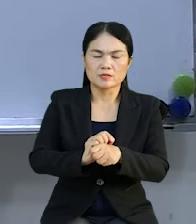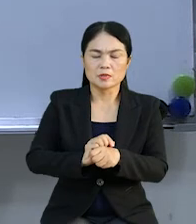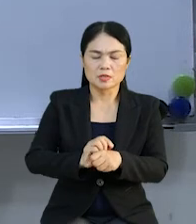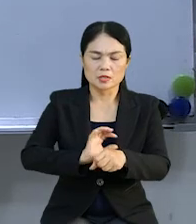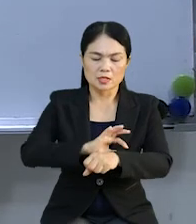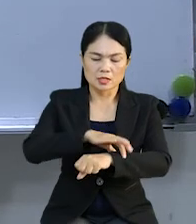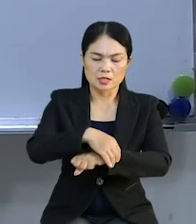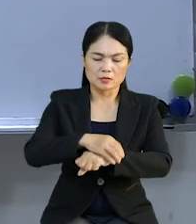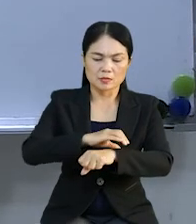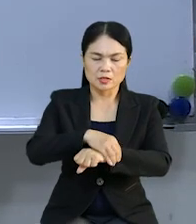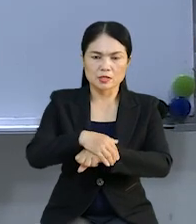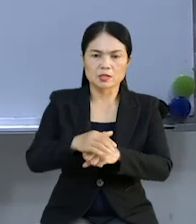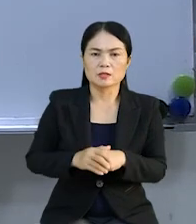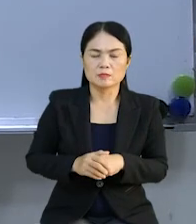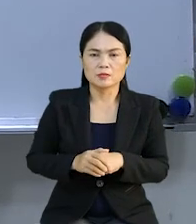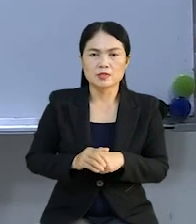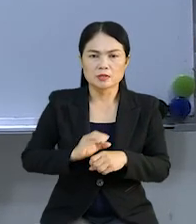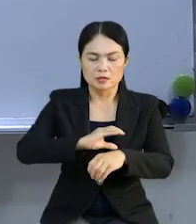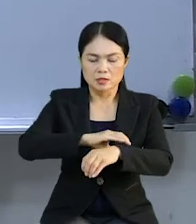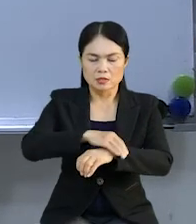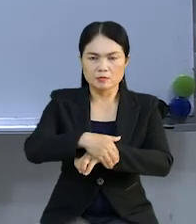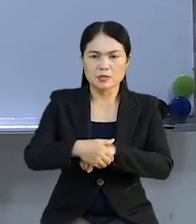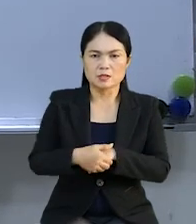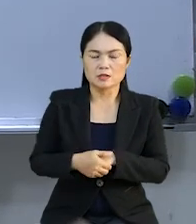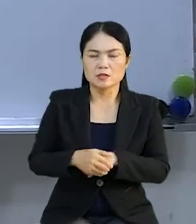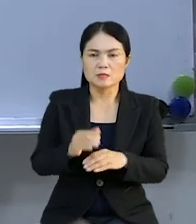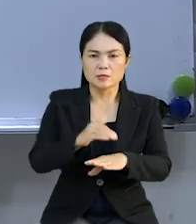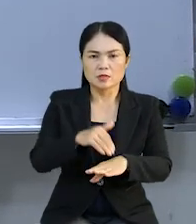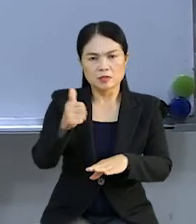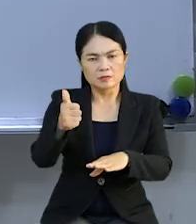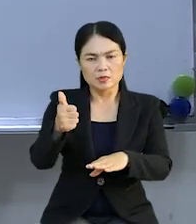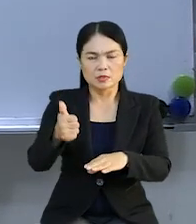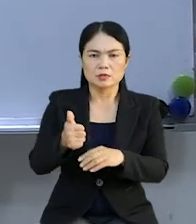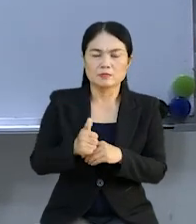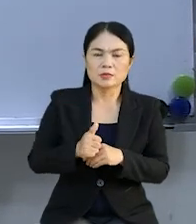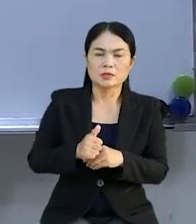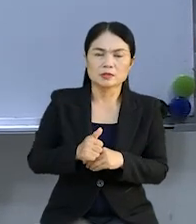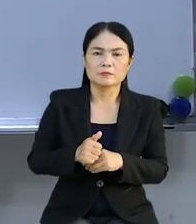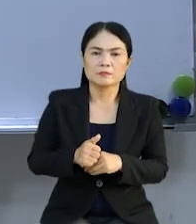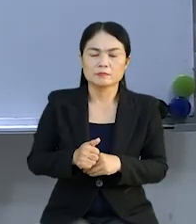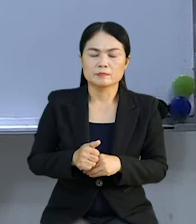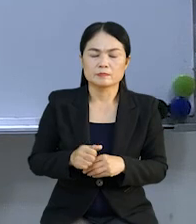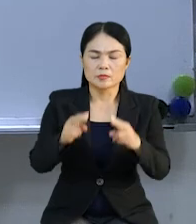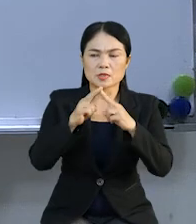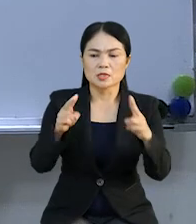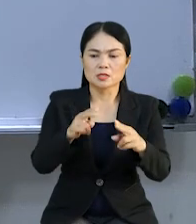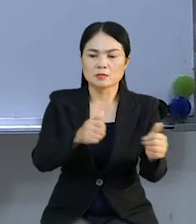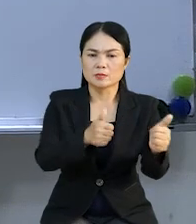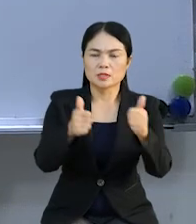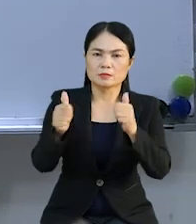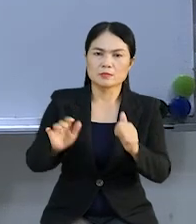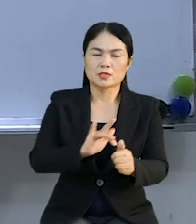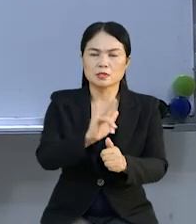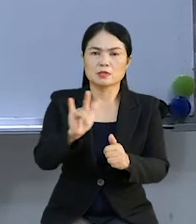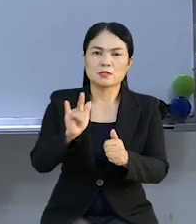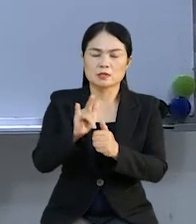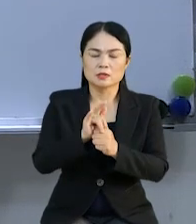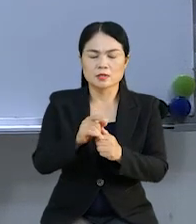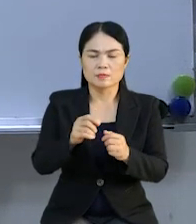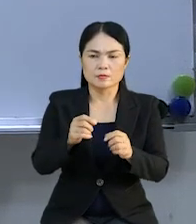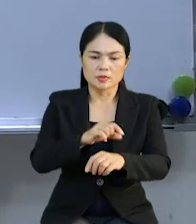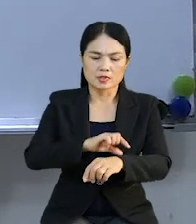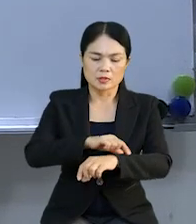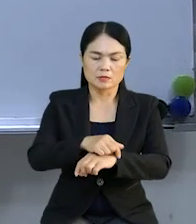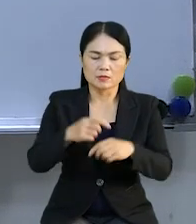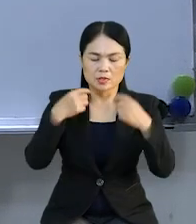นมันโดนกิริไอรายมีในมันโดนกิริมีคนอภิบาลคลังนะคือละอ้ออาจยังโยงมาปราปรานะจิตเครื่องอลังก